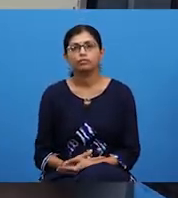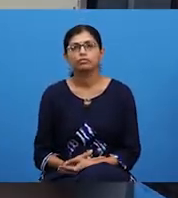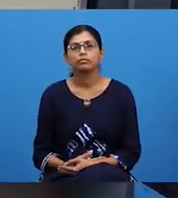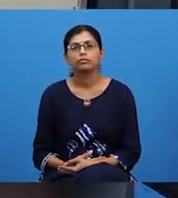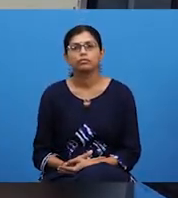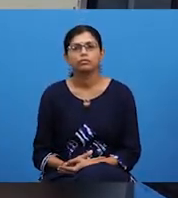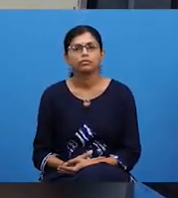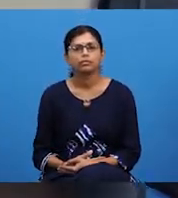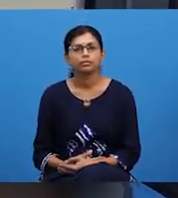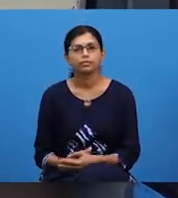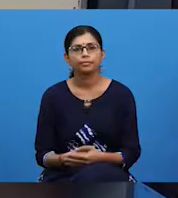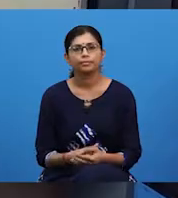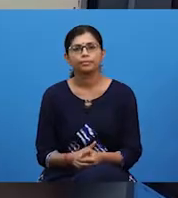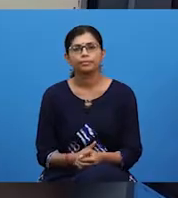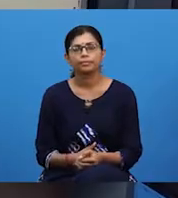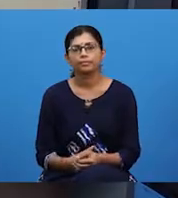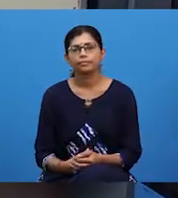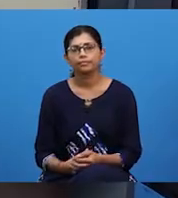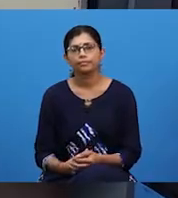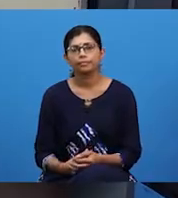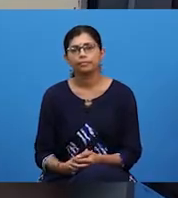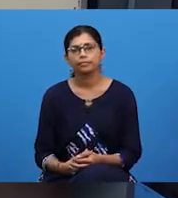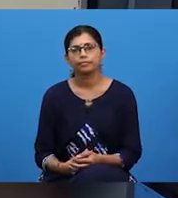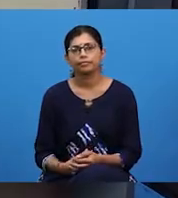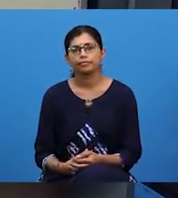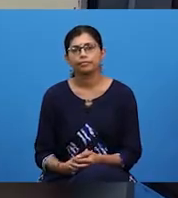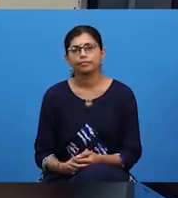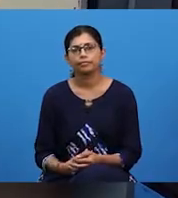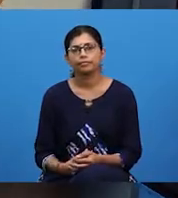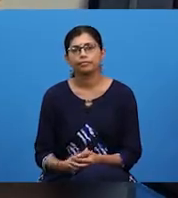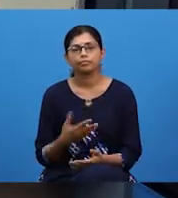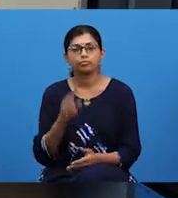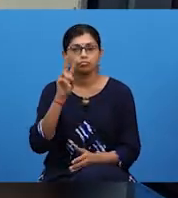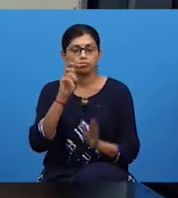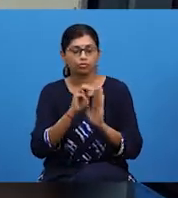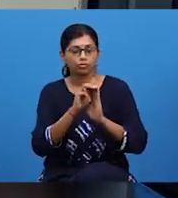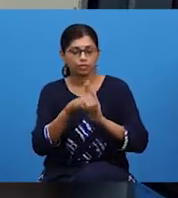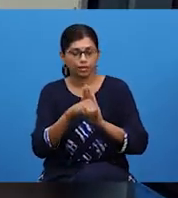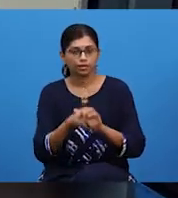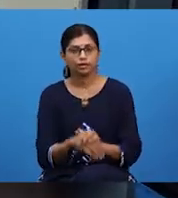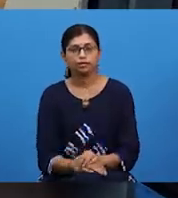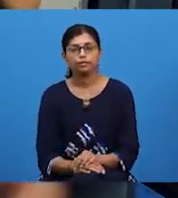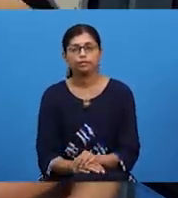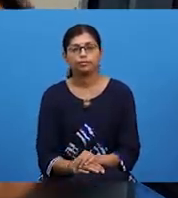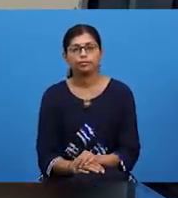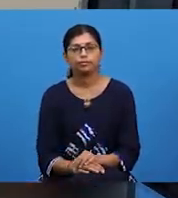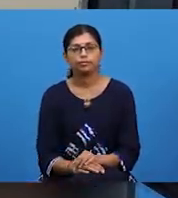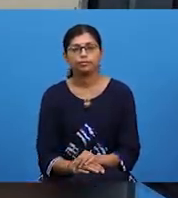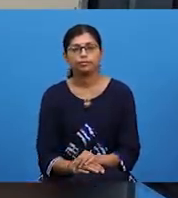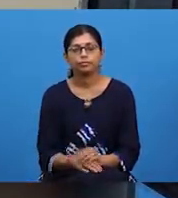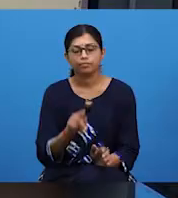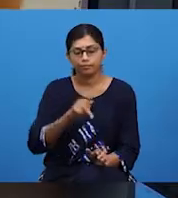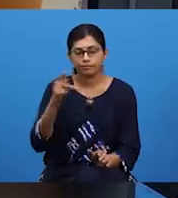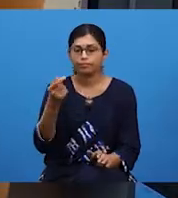berlaku kebocoran bahan. Okay. Selepas lebih kurang 20 minit, saya akan keluarkan sampel